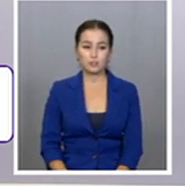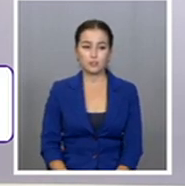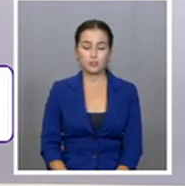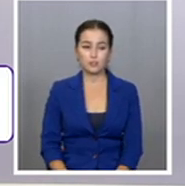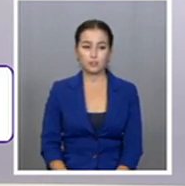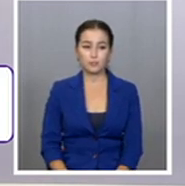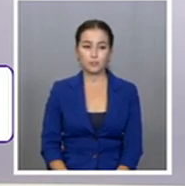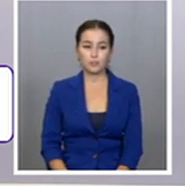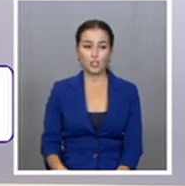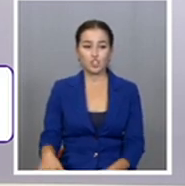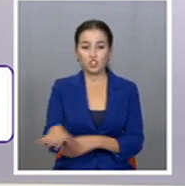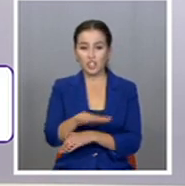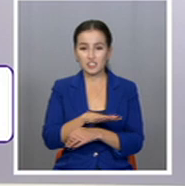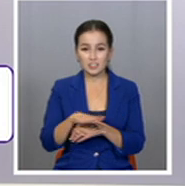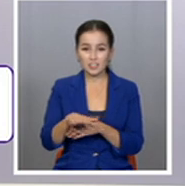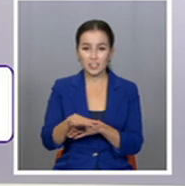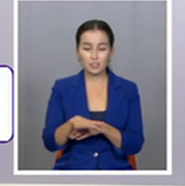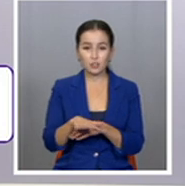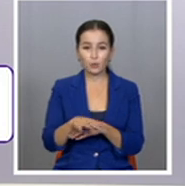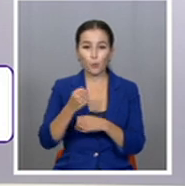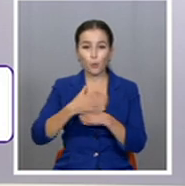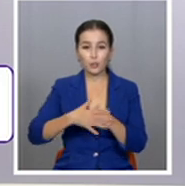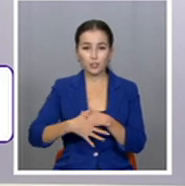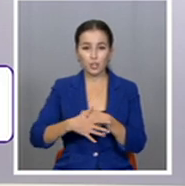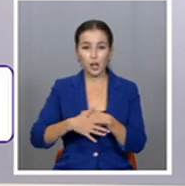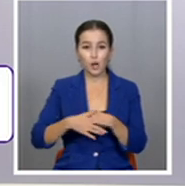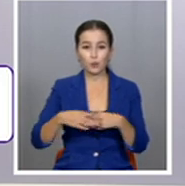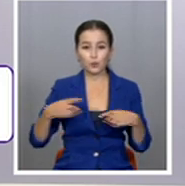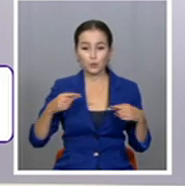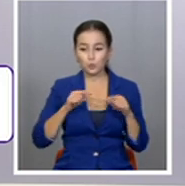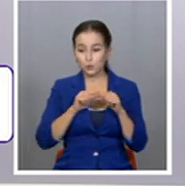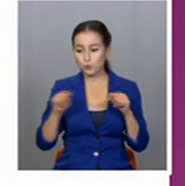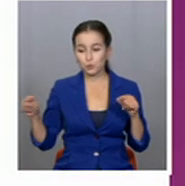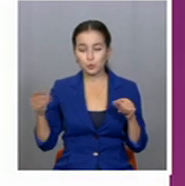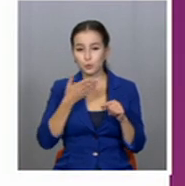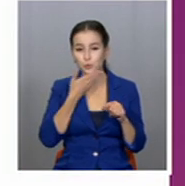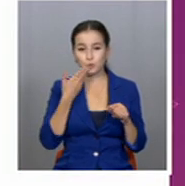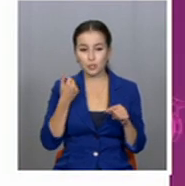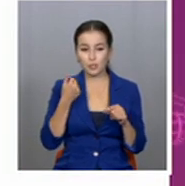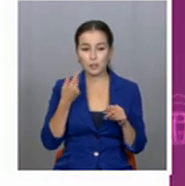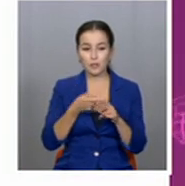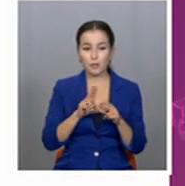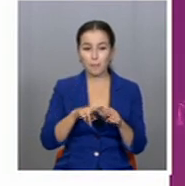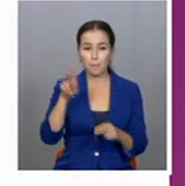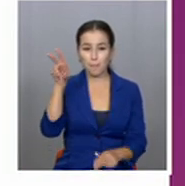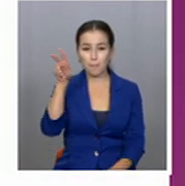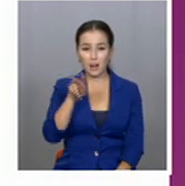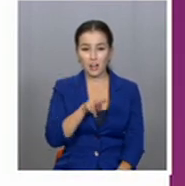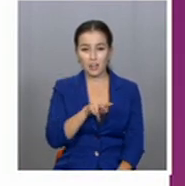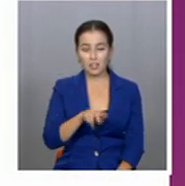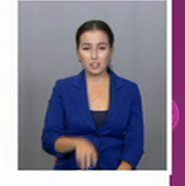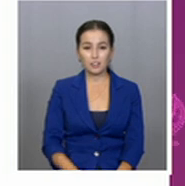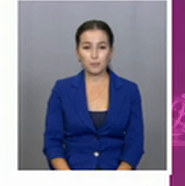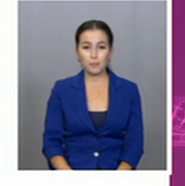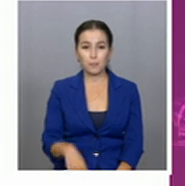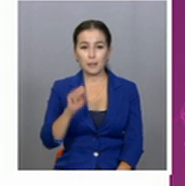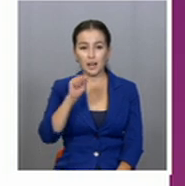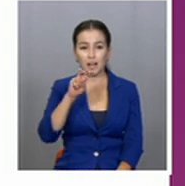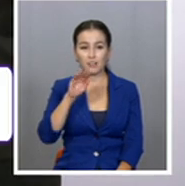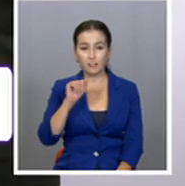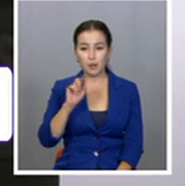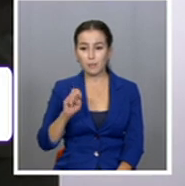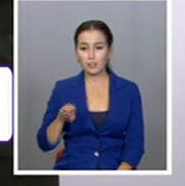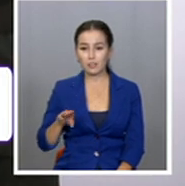Келесі, жазықтықтардың ортақ түзуі жоқ, яғни параллель. Альфа және бета жазықтықтары